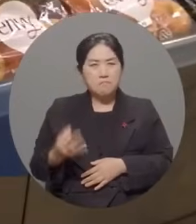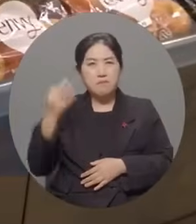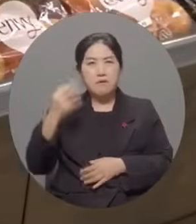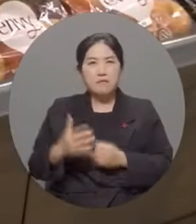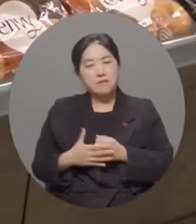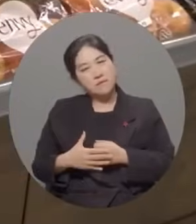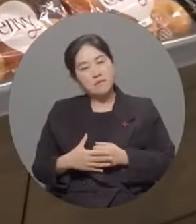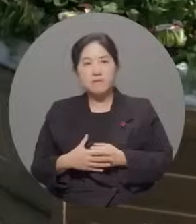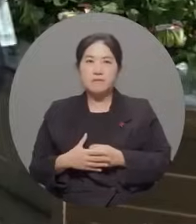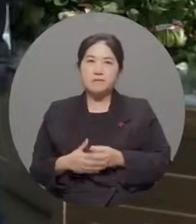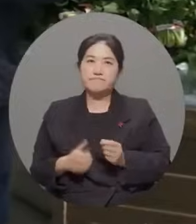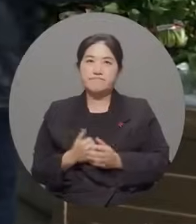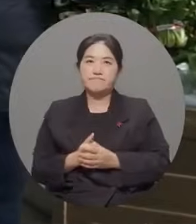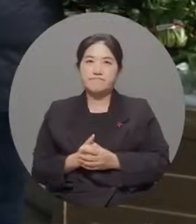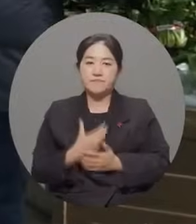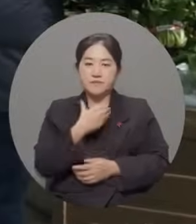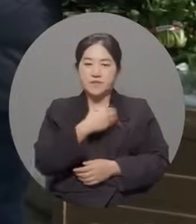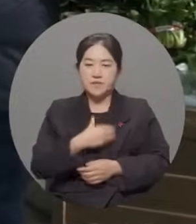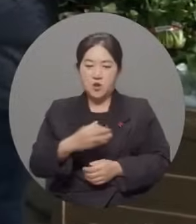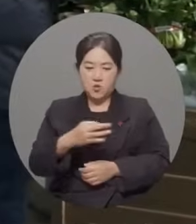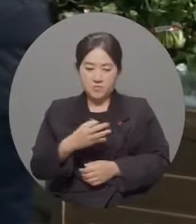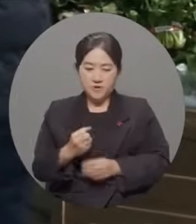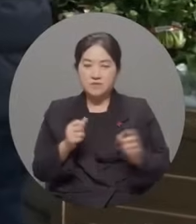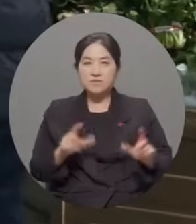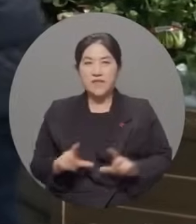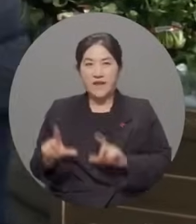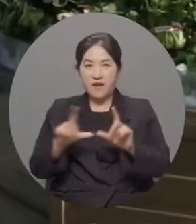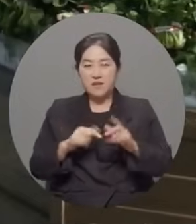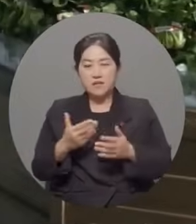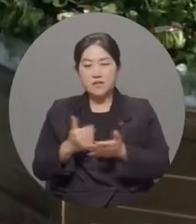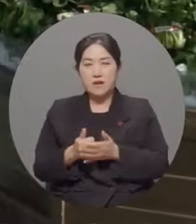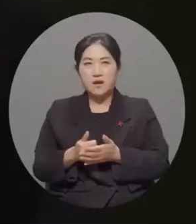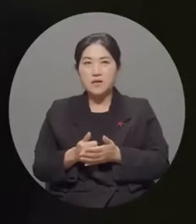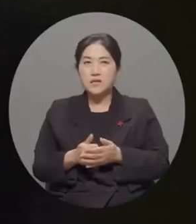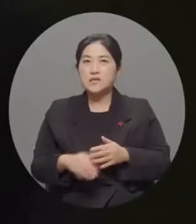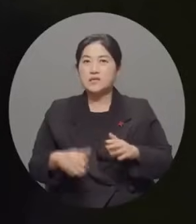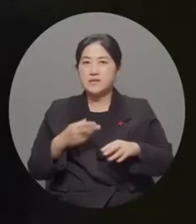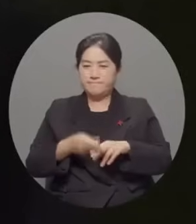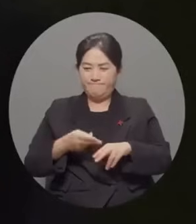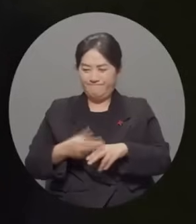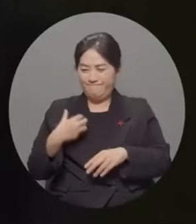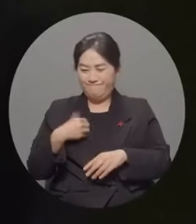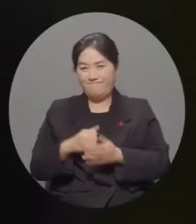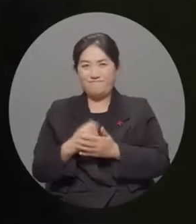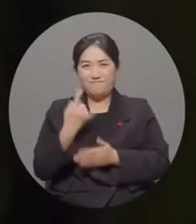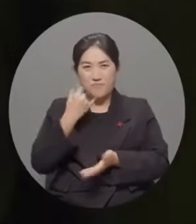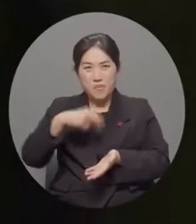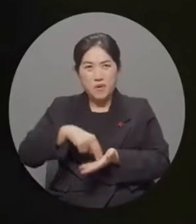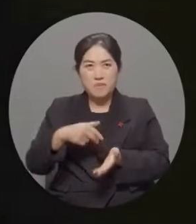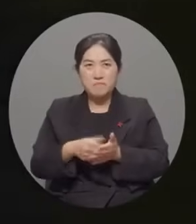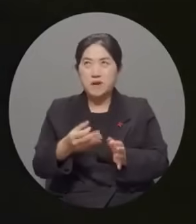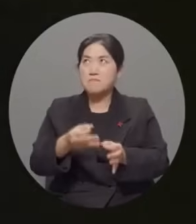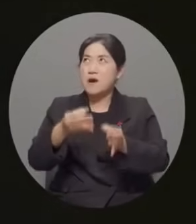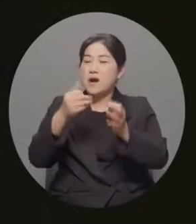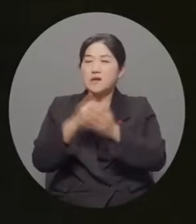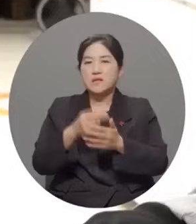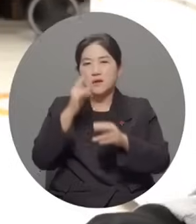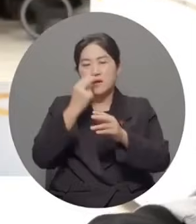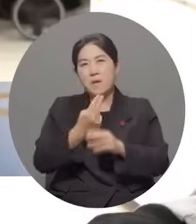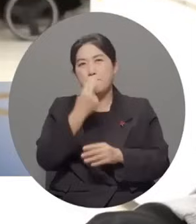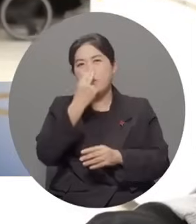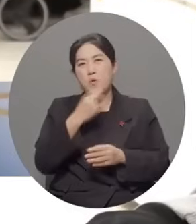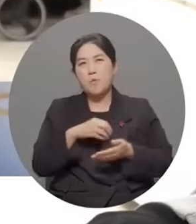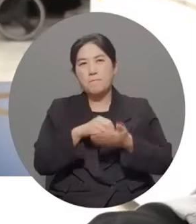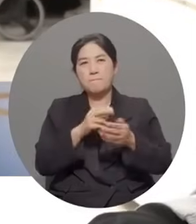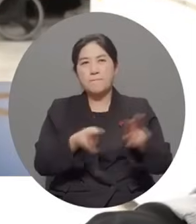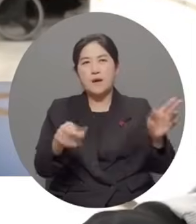비싸가지고. 연금으로 생활한다는 한 주부는 끝없이 오르는 장바구니 물가에 보험까지 취소했습니다.